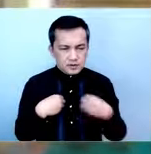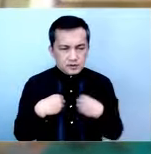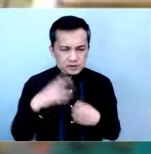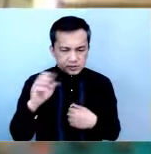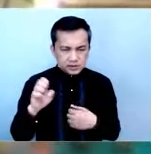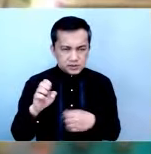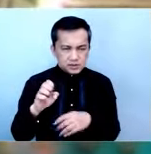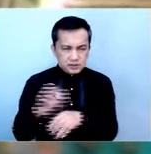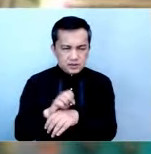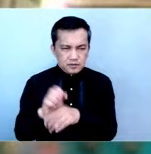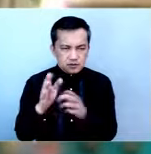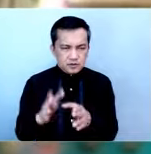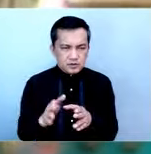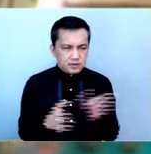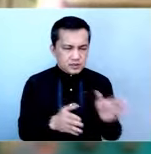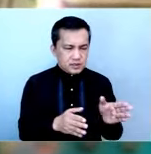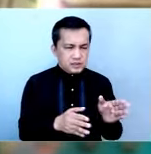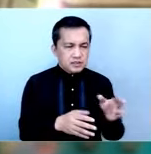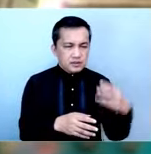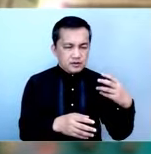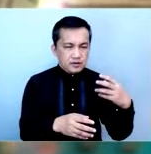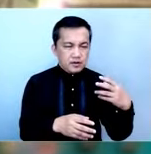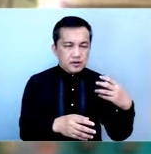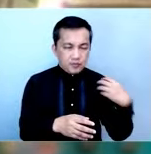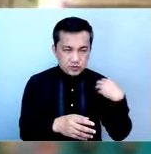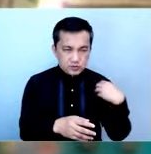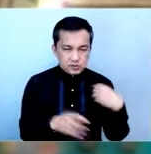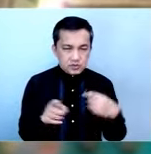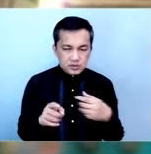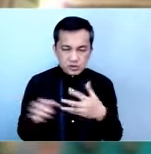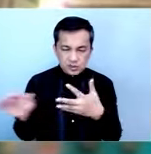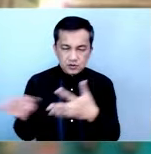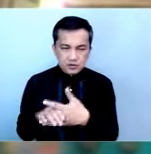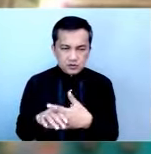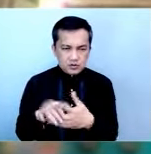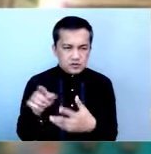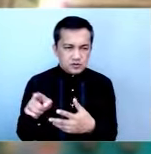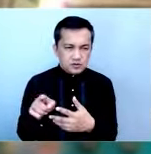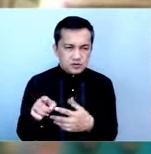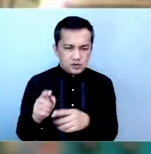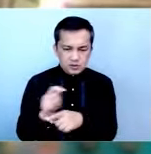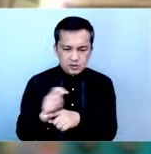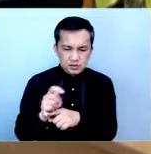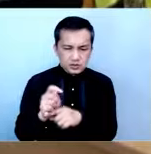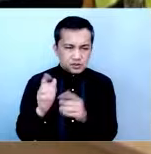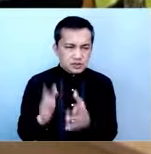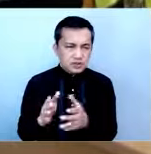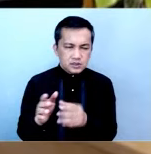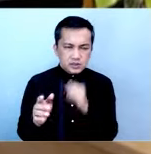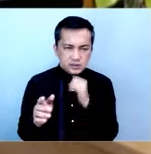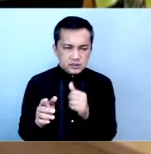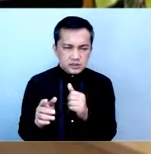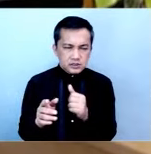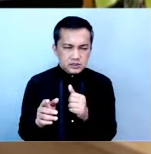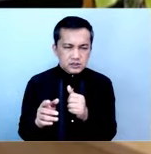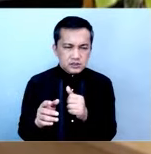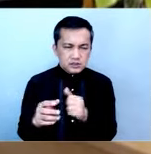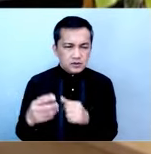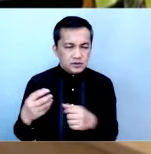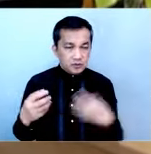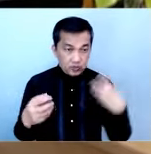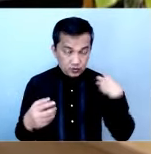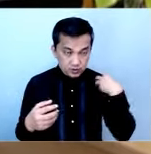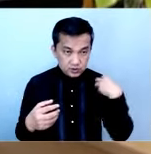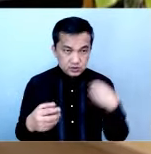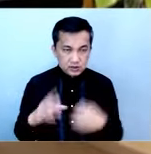employer at employee. Kung ang iyong kakasuhan ay yung trainer na hindi mo naman employer, ang